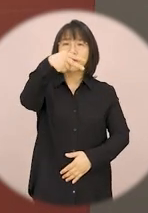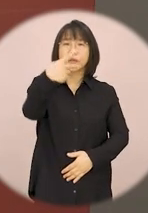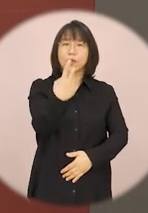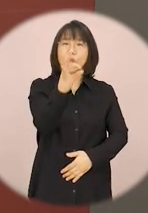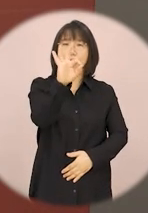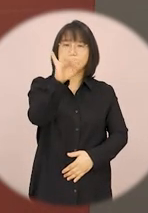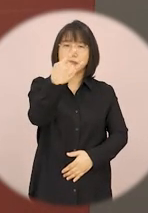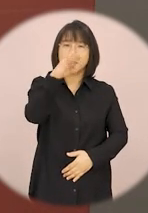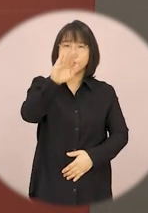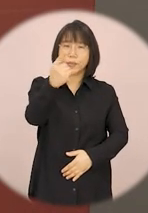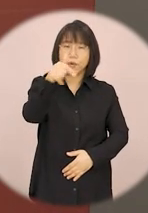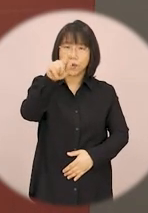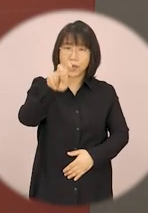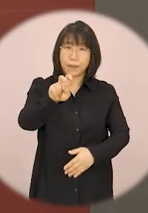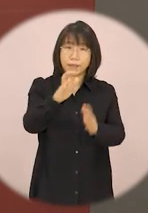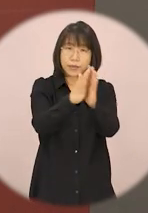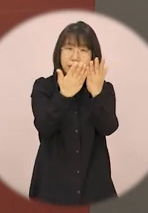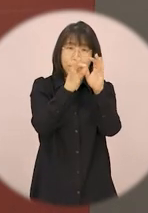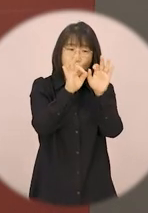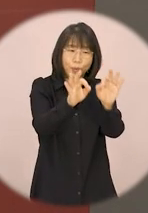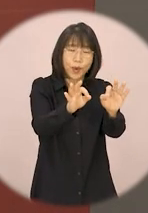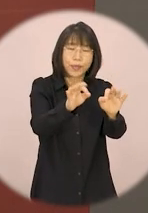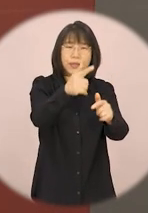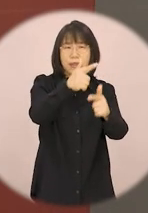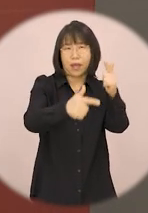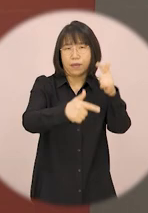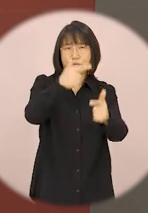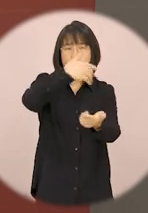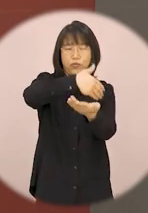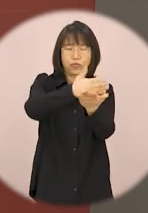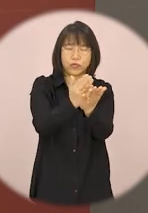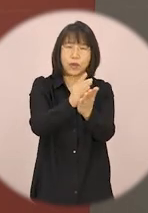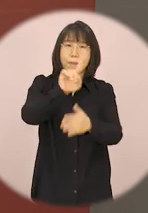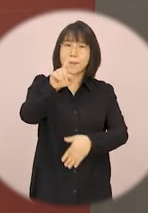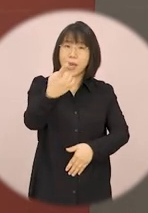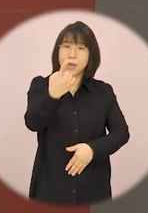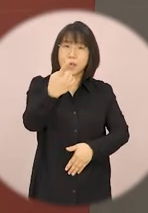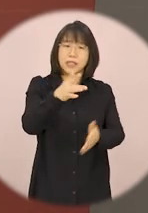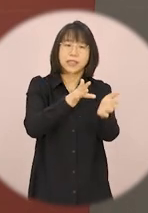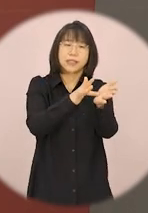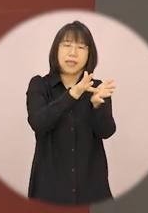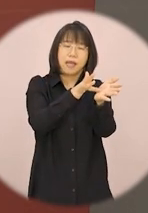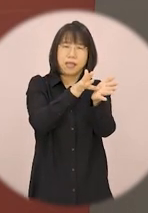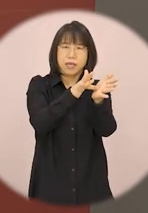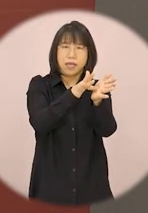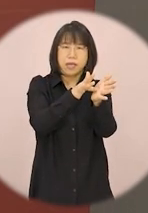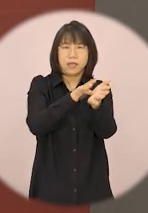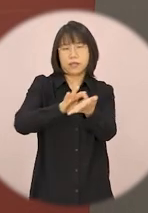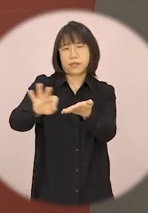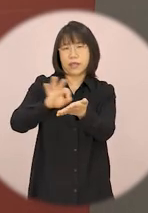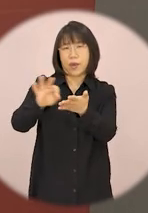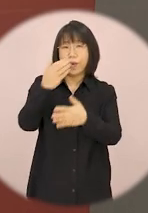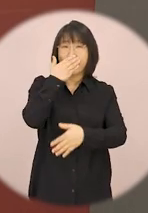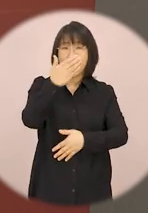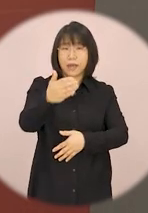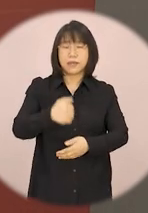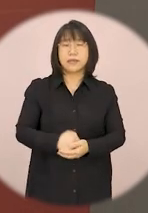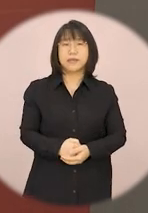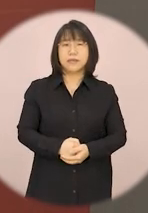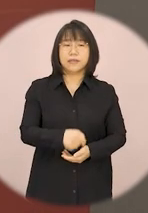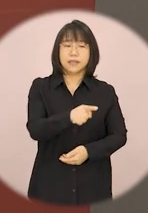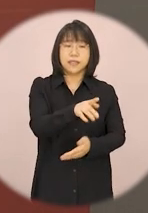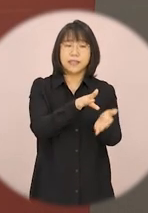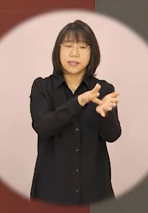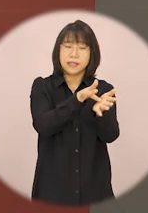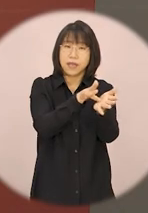도 이 보험의 보면 100여 종의 나무가 약으로 쓰이고 있습니다 그래서 이번에 그 동의보감에 나오는